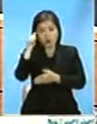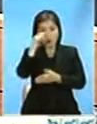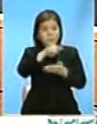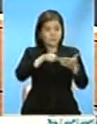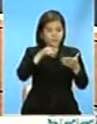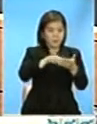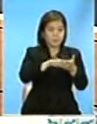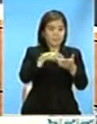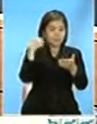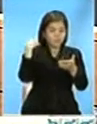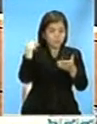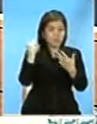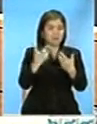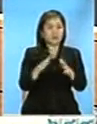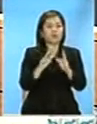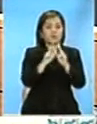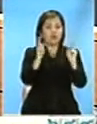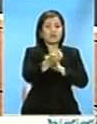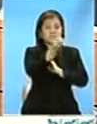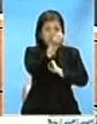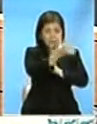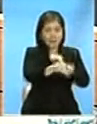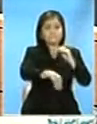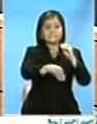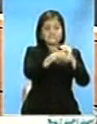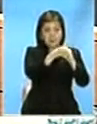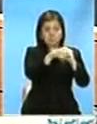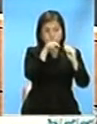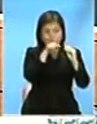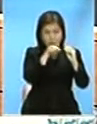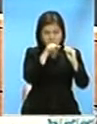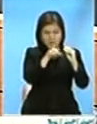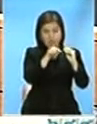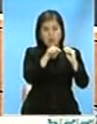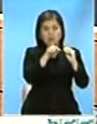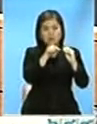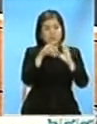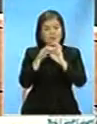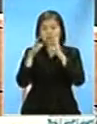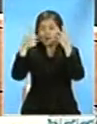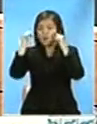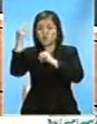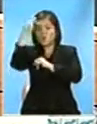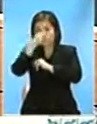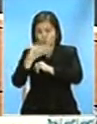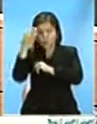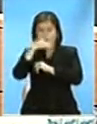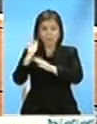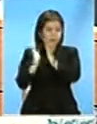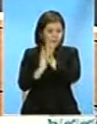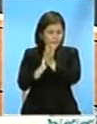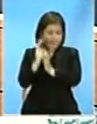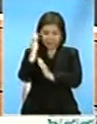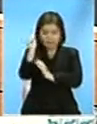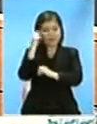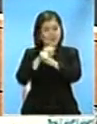นี่คือประเด็นที่กรรมธิการเสียงส่วนใหญ่ได้เติมเข้าไปครับไม่มีประเด็นว่านายกสวยดีเก่งบริห